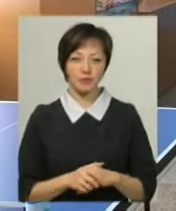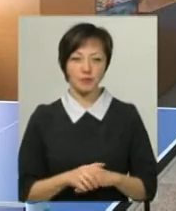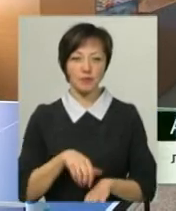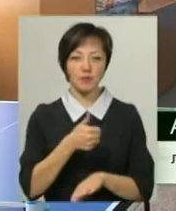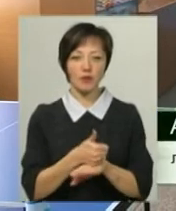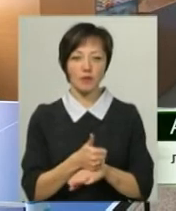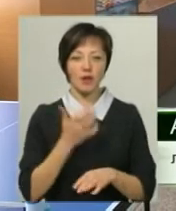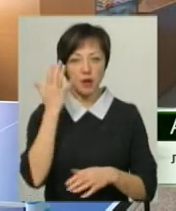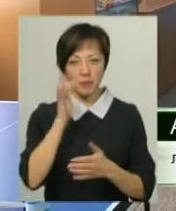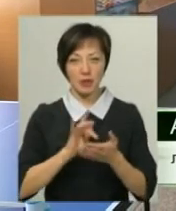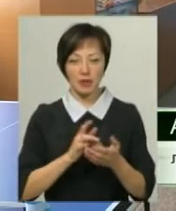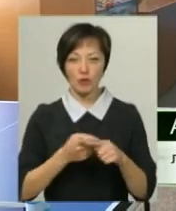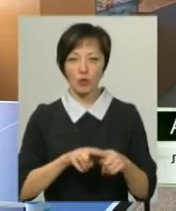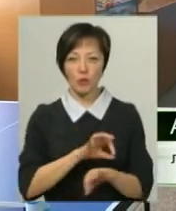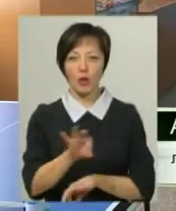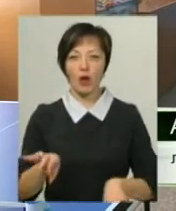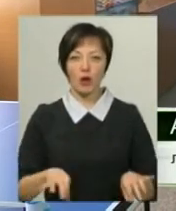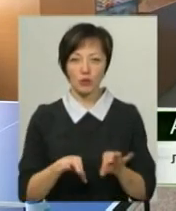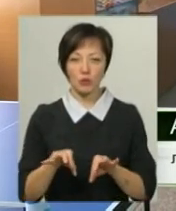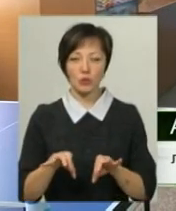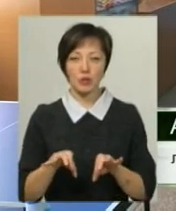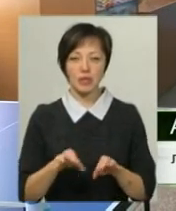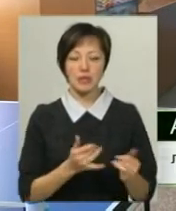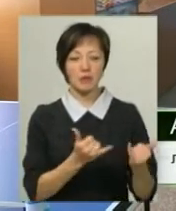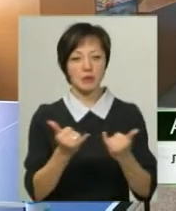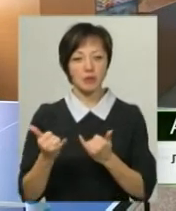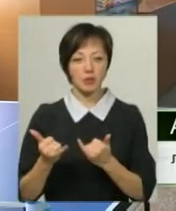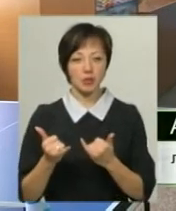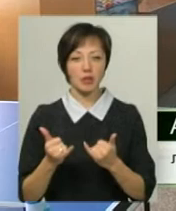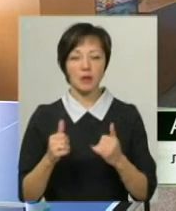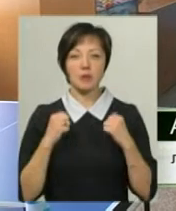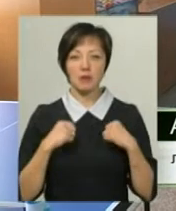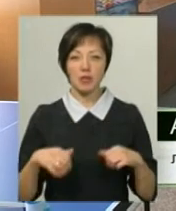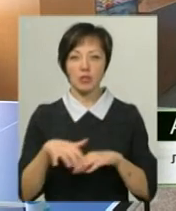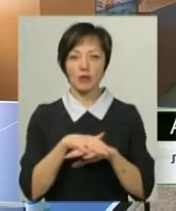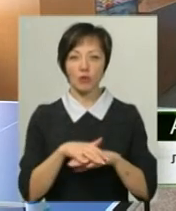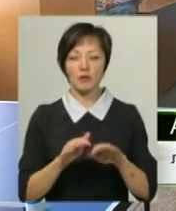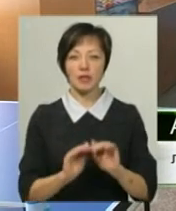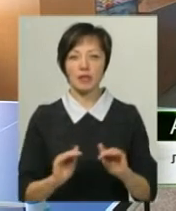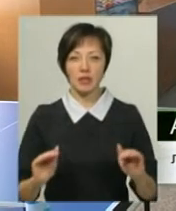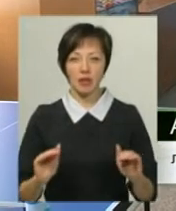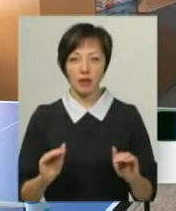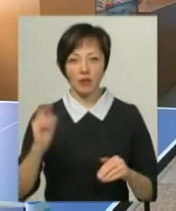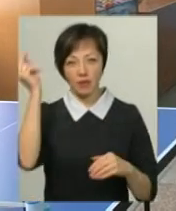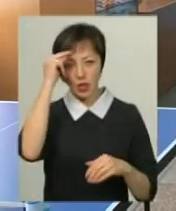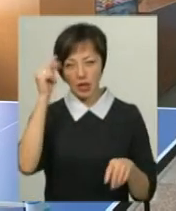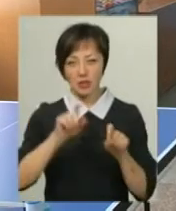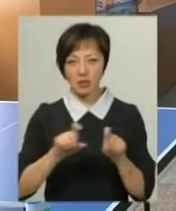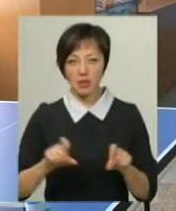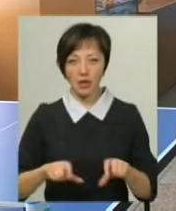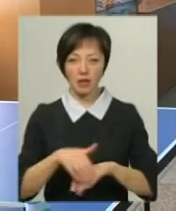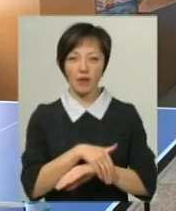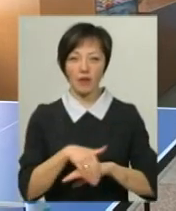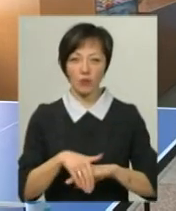мета проєкту «Шкільний офіцер поліції» – це забезпечити безпечне середовище дітей в начальних закладах, на